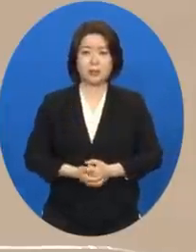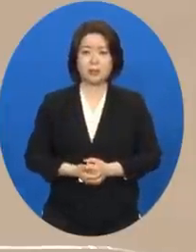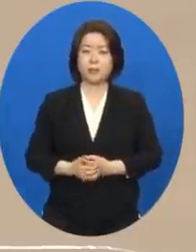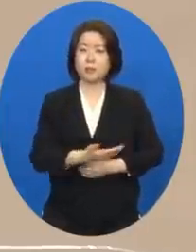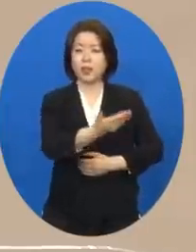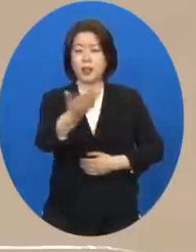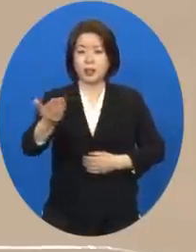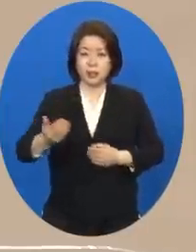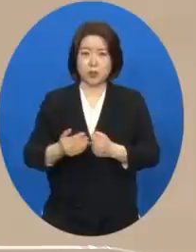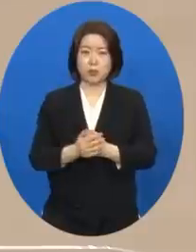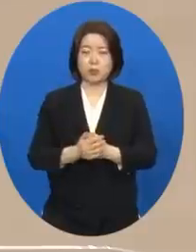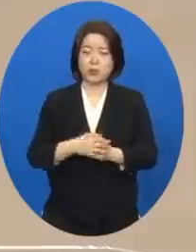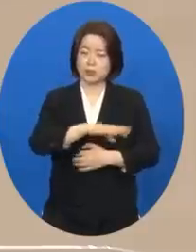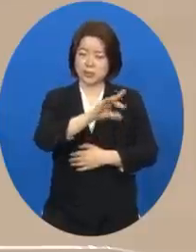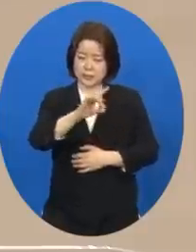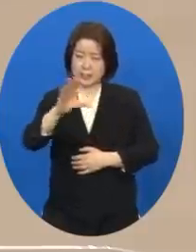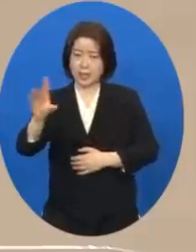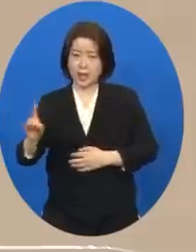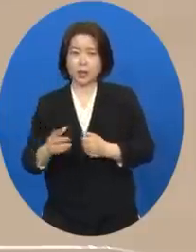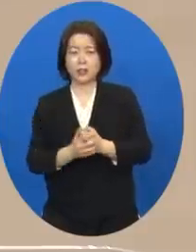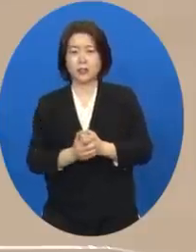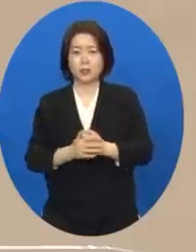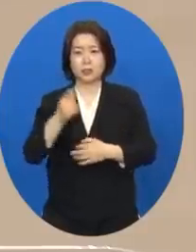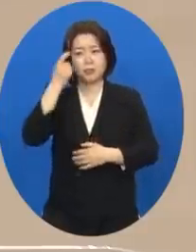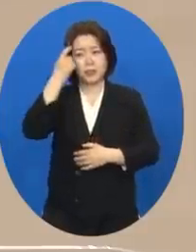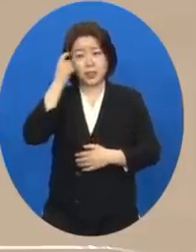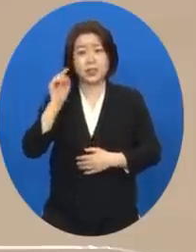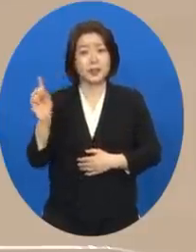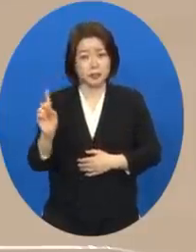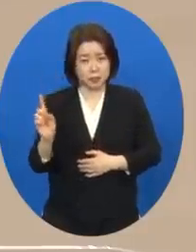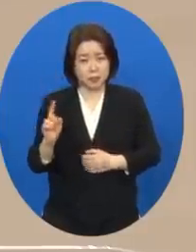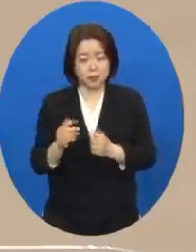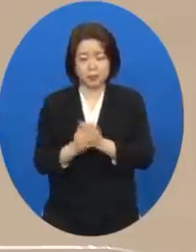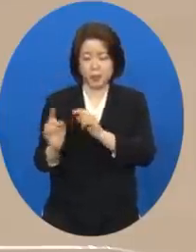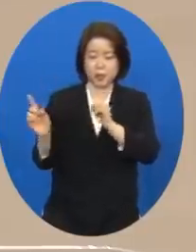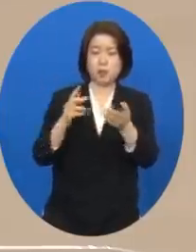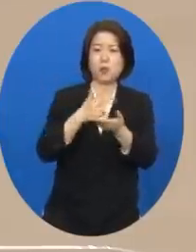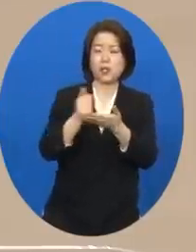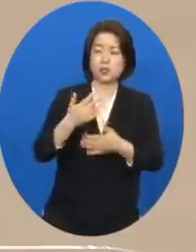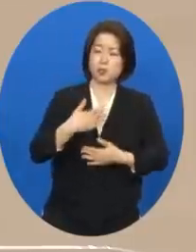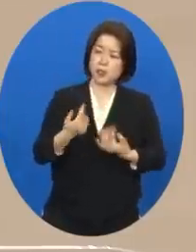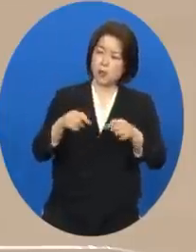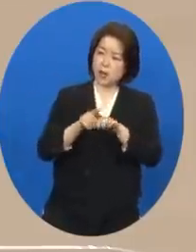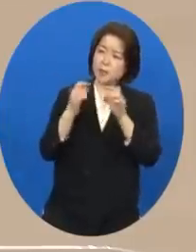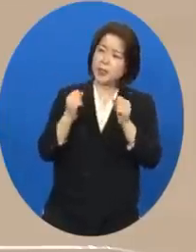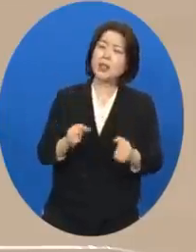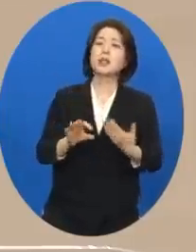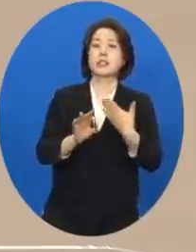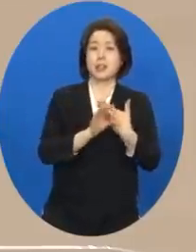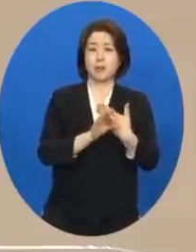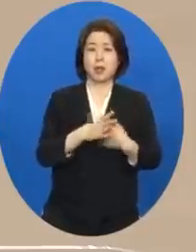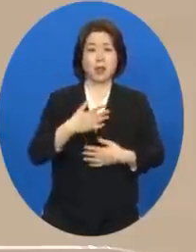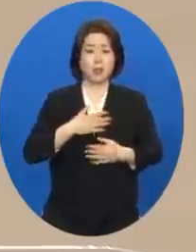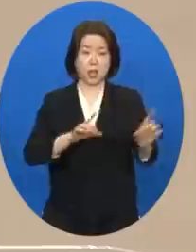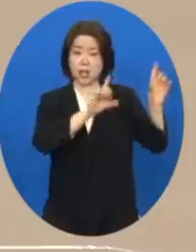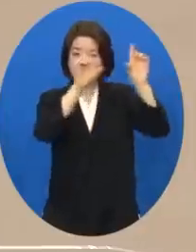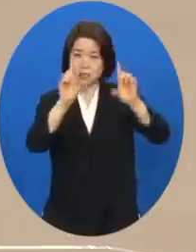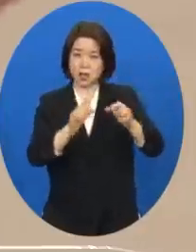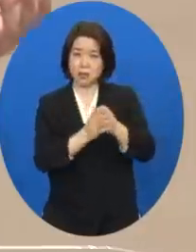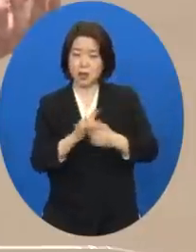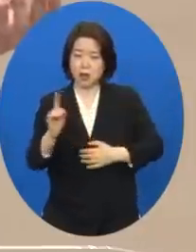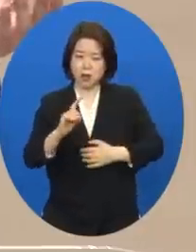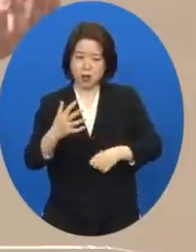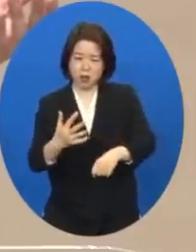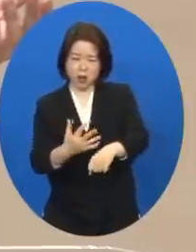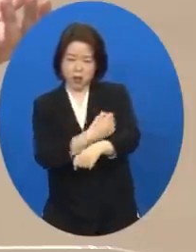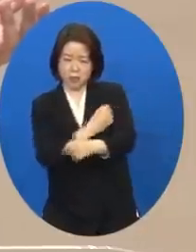여러분 n 이따금 그런 생각하실 거예요 부활의 주님이 나와 함께 계시다면 내 살 게 무슨 엄청난